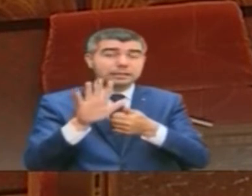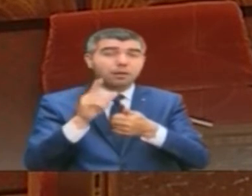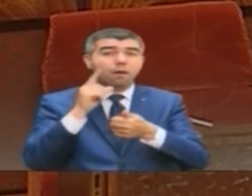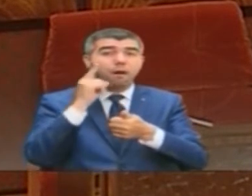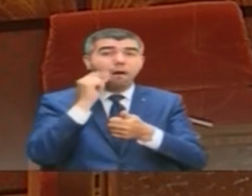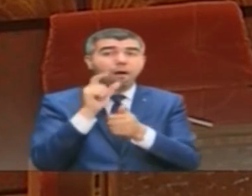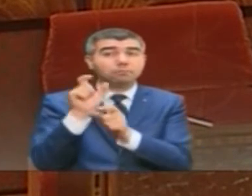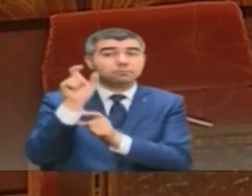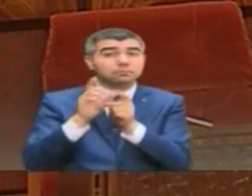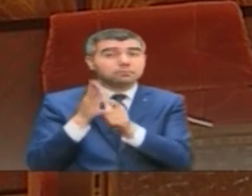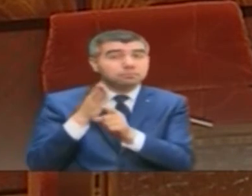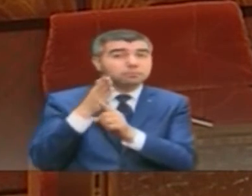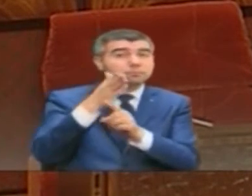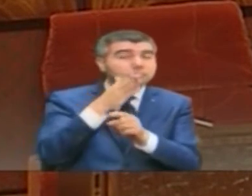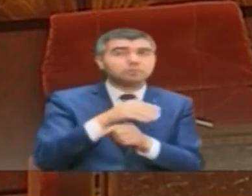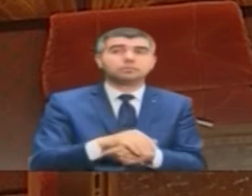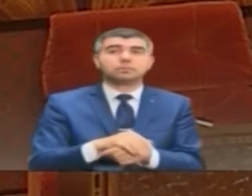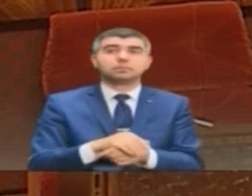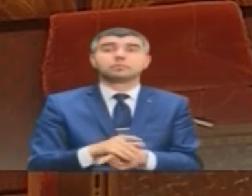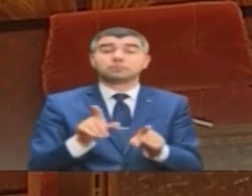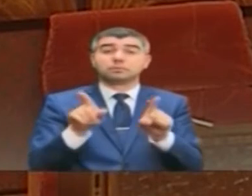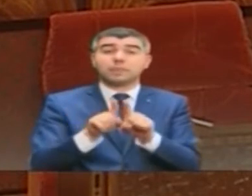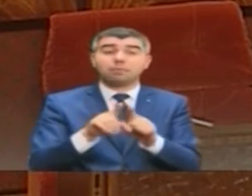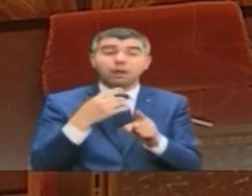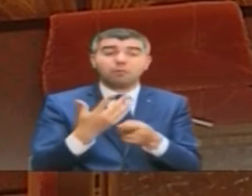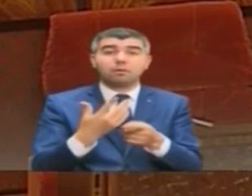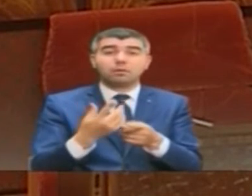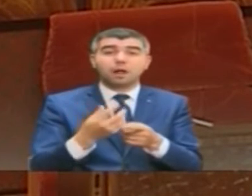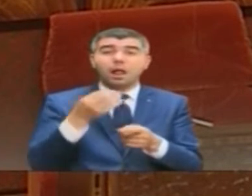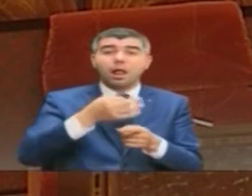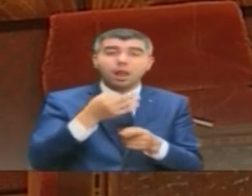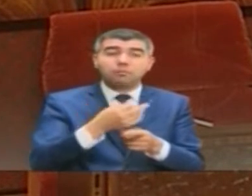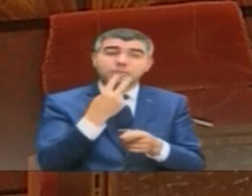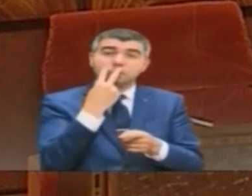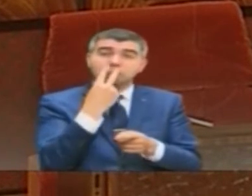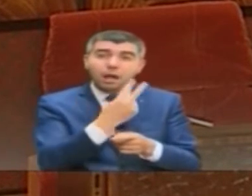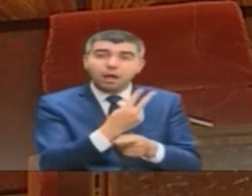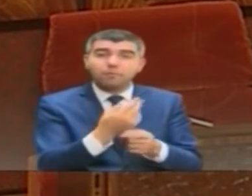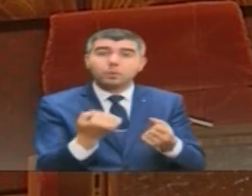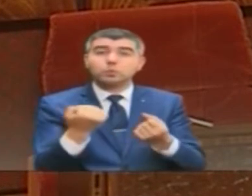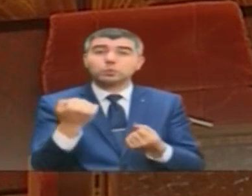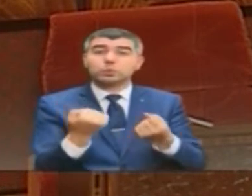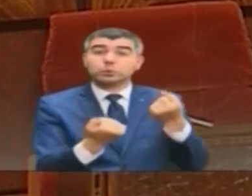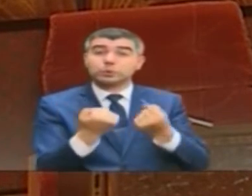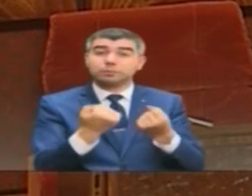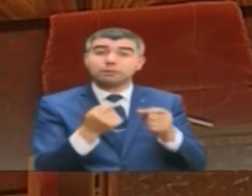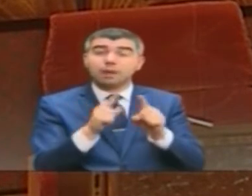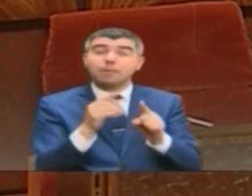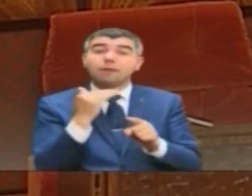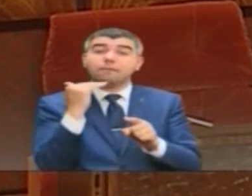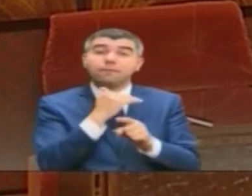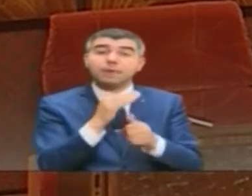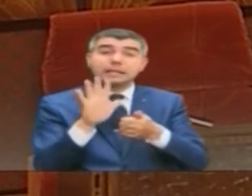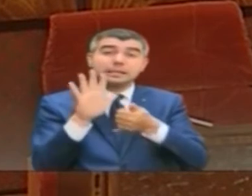للمراقبه او من خلال الصيانه ديال المسالك الغبيه او الاقتناء ديال السيارات ديال التدخل السريع 96